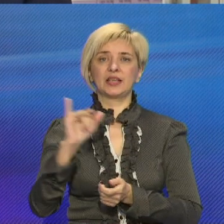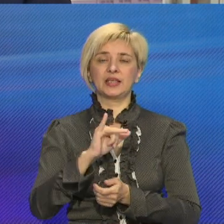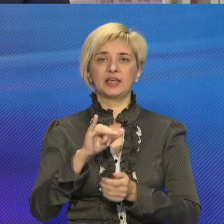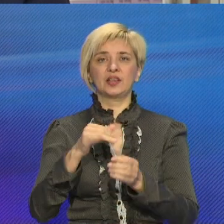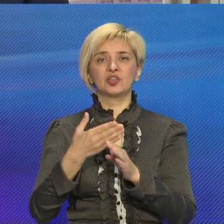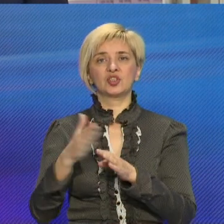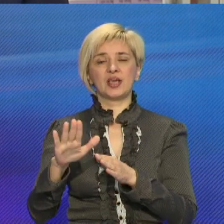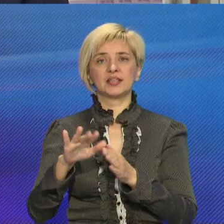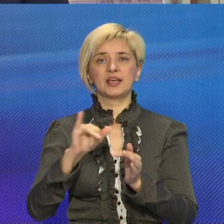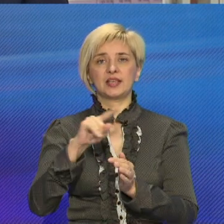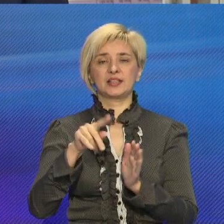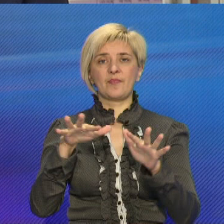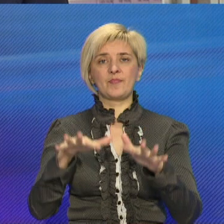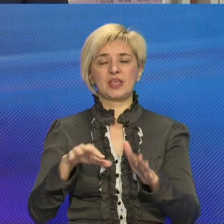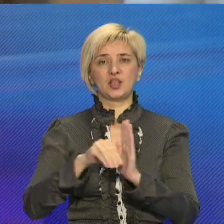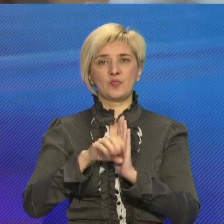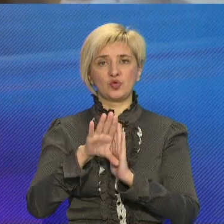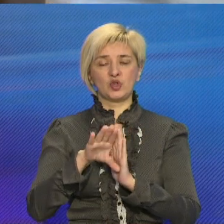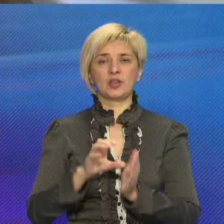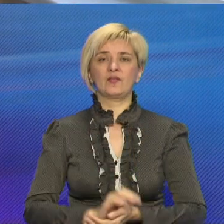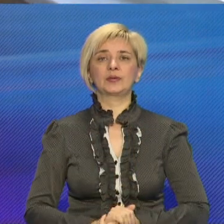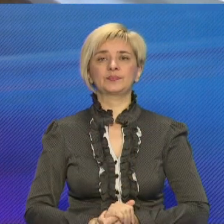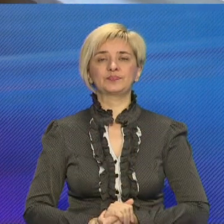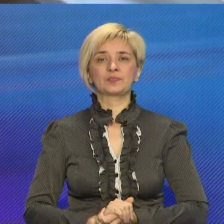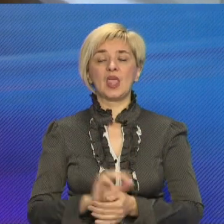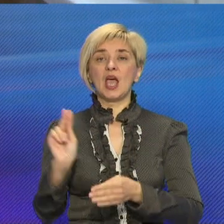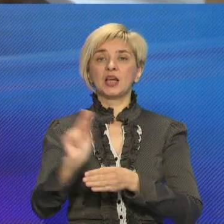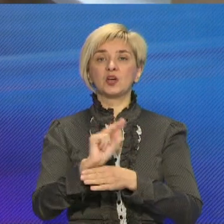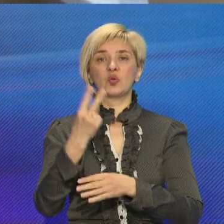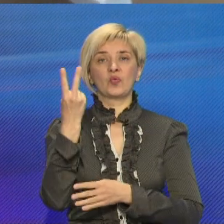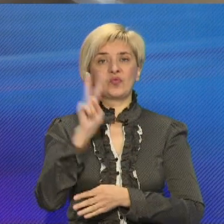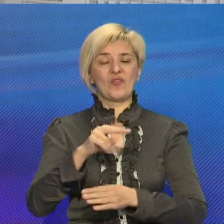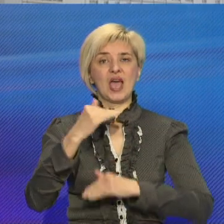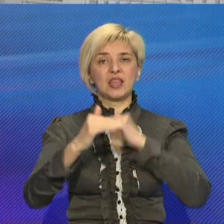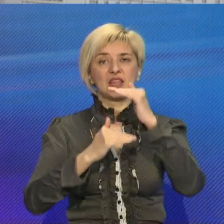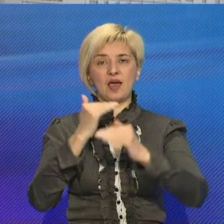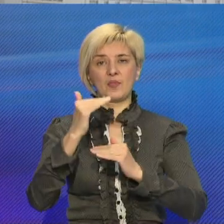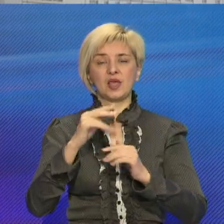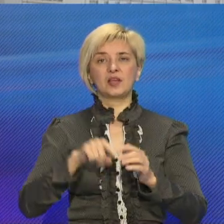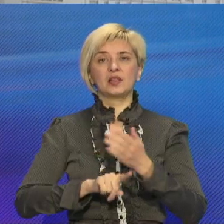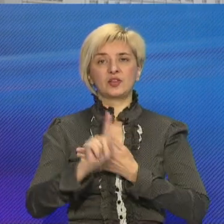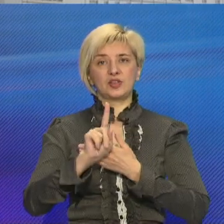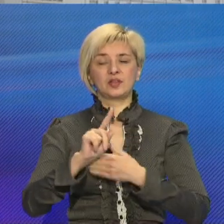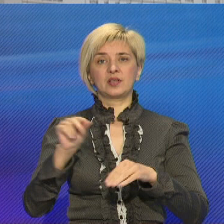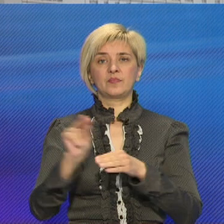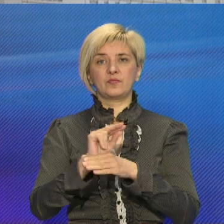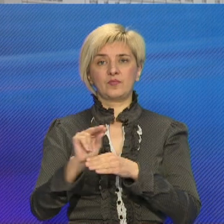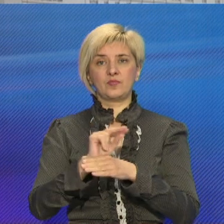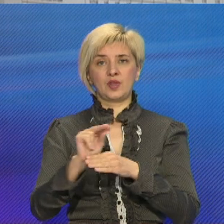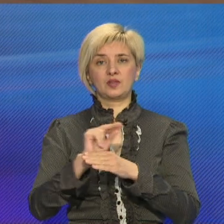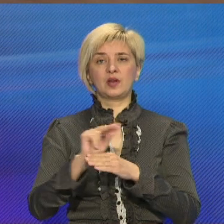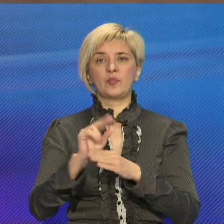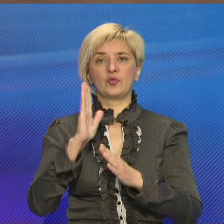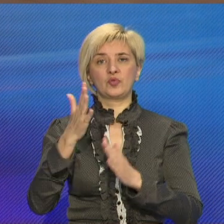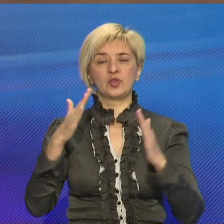это и областной, и районный бюджет. Рэканструкцыя пройдзе ў два этапы. На першым будаўнікі мадэрнізуюць будынак 62-го